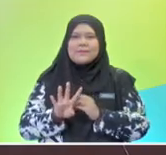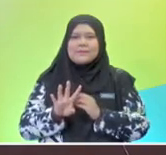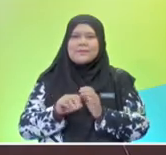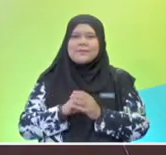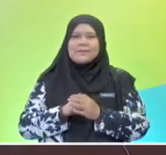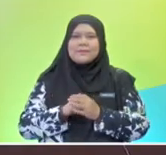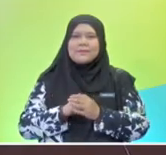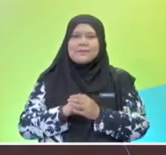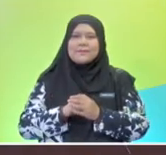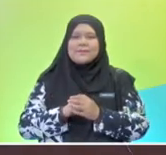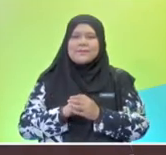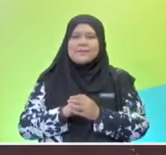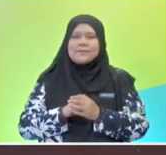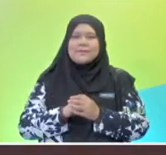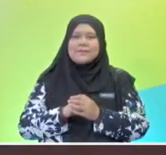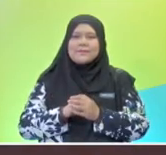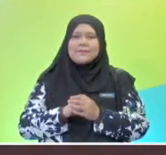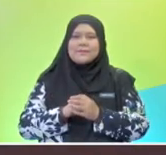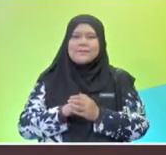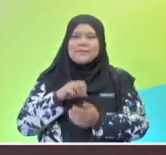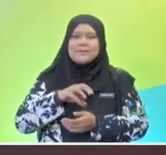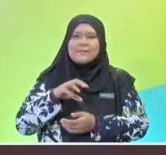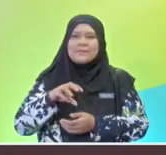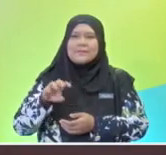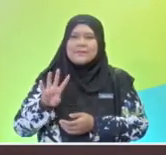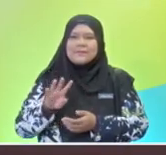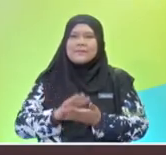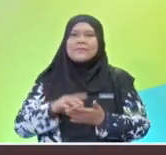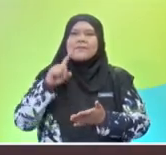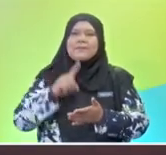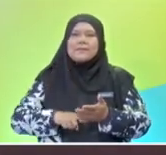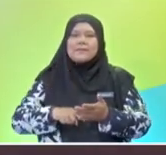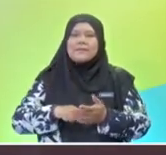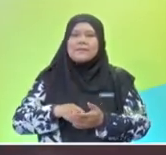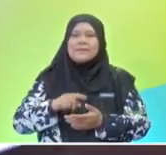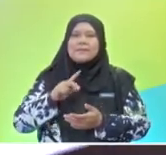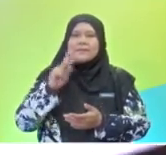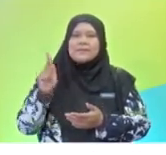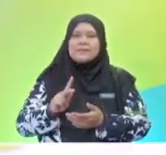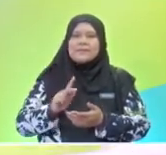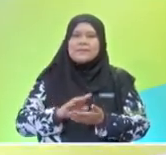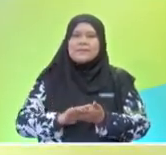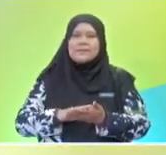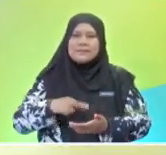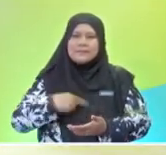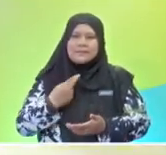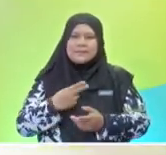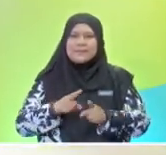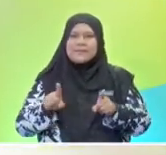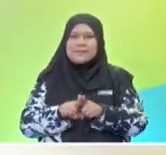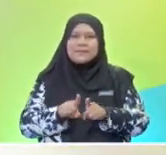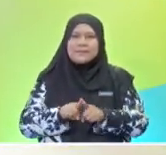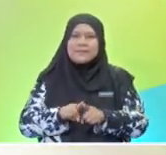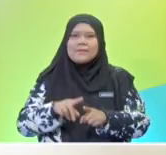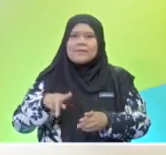tiga, empat. Baik. Soalannya, cikgu. Baik. Cikgu, apakah empat? Perasaan kamu semasa keluar makan bersama-sama